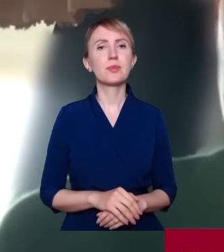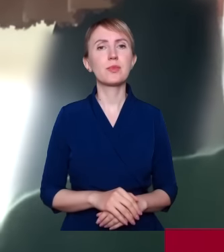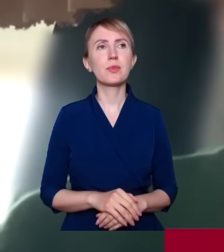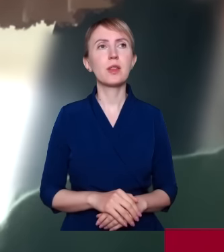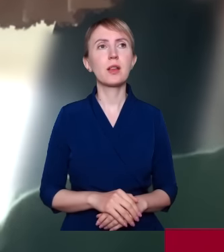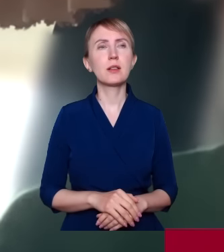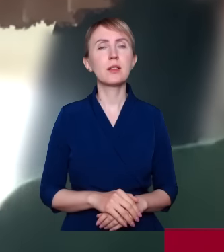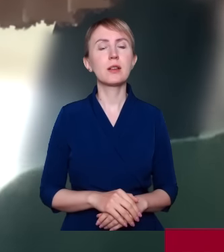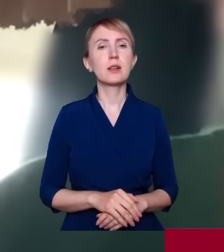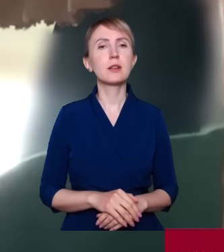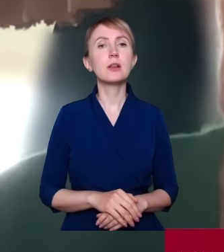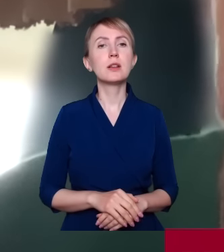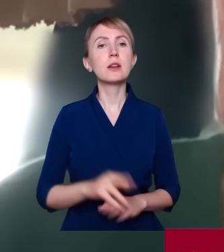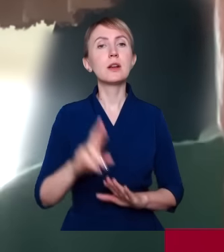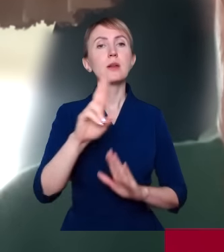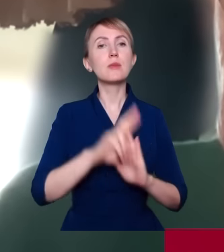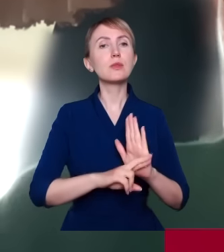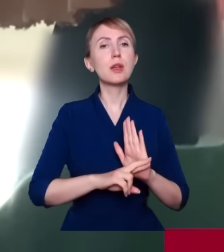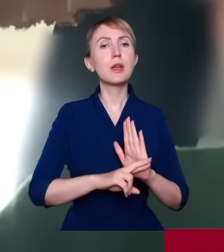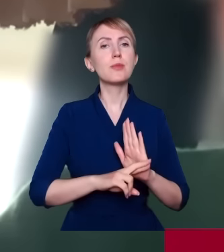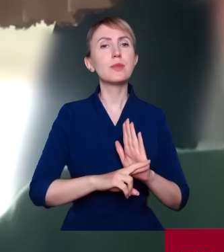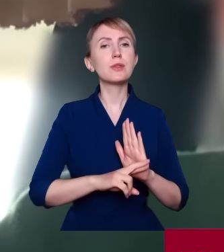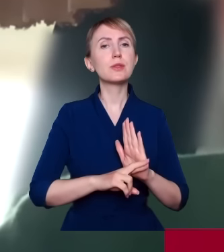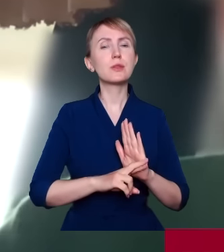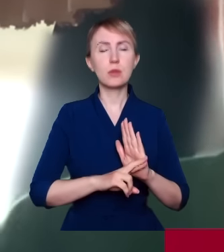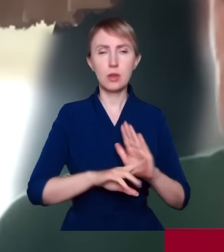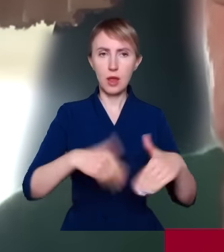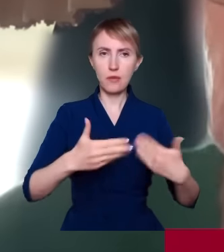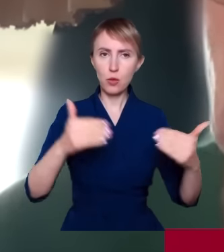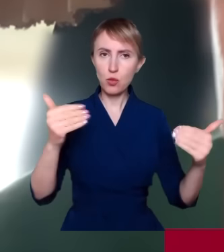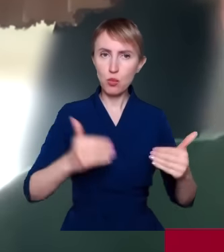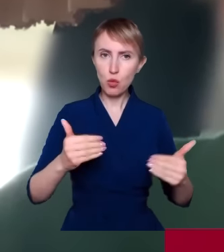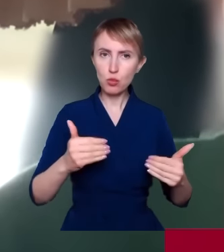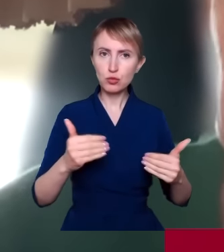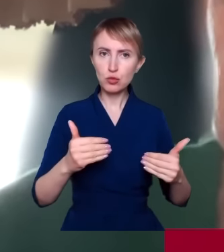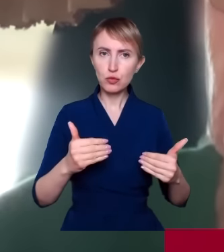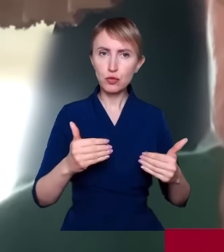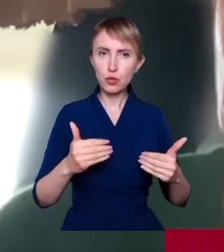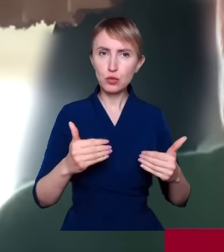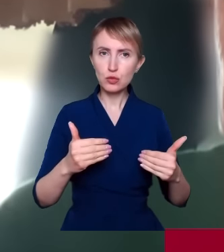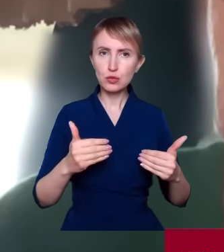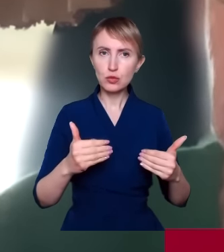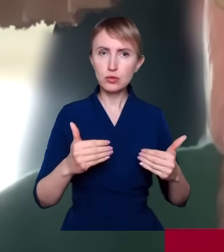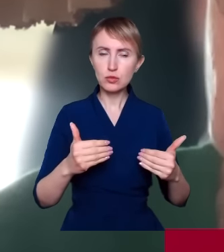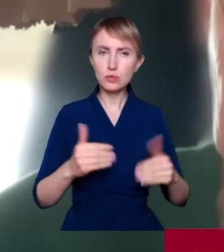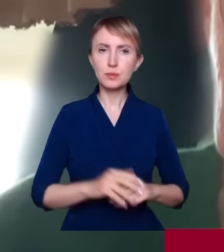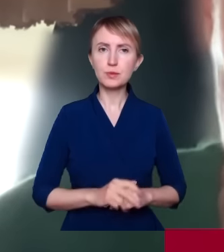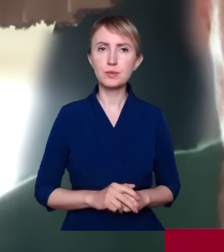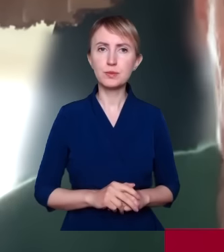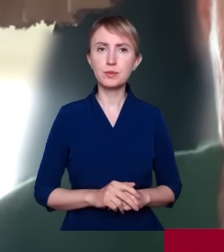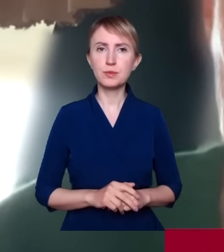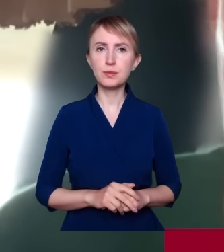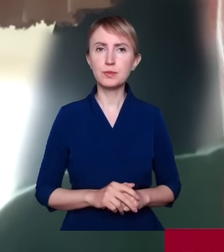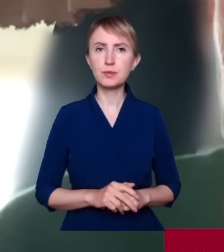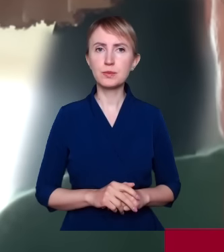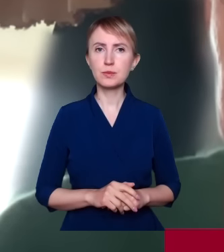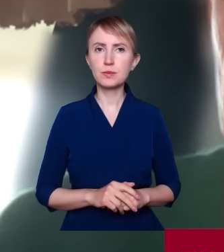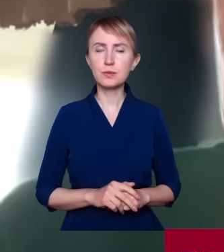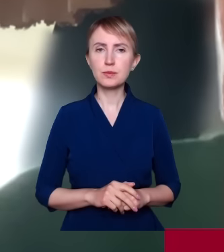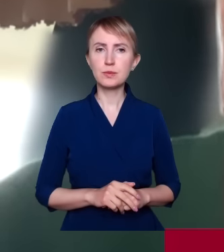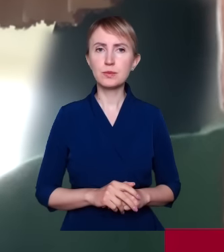niekonstytucyjności przepisów, które pozwalałyby na przede wszystkim bezwzględną